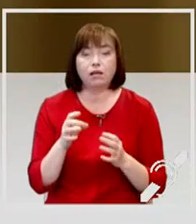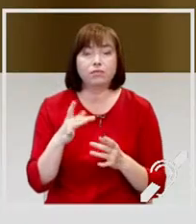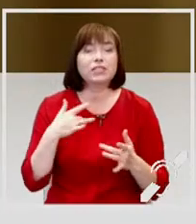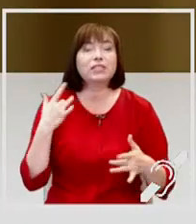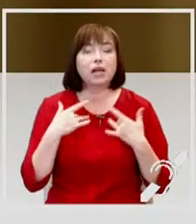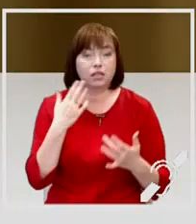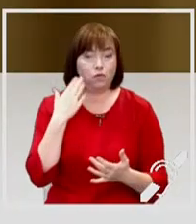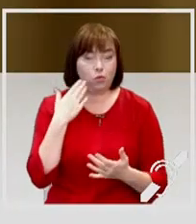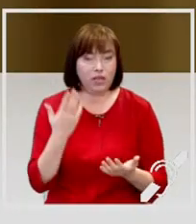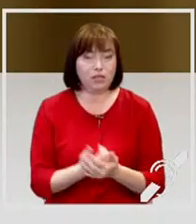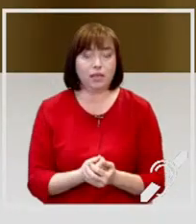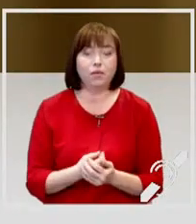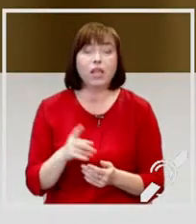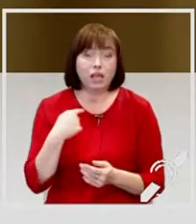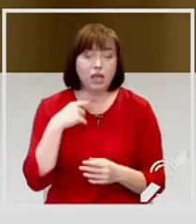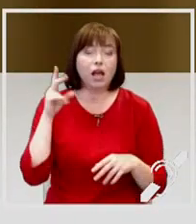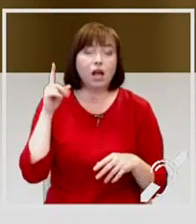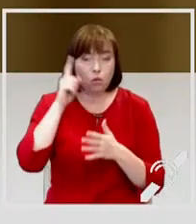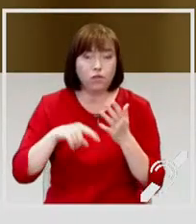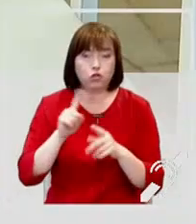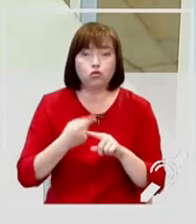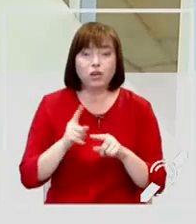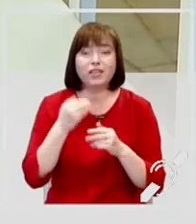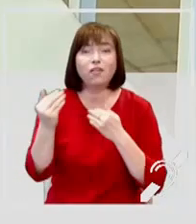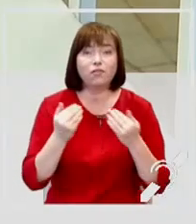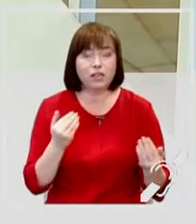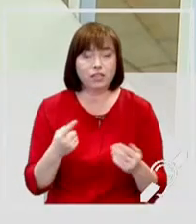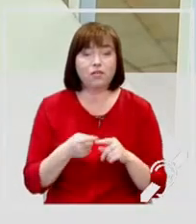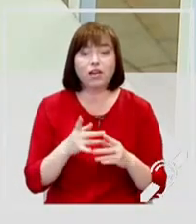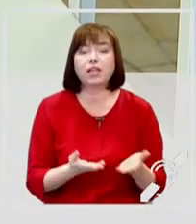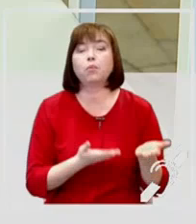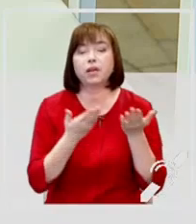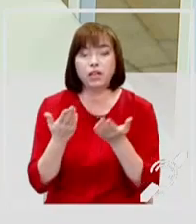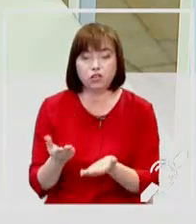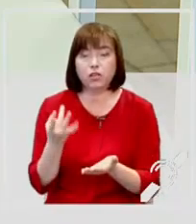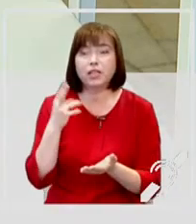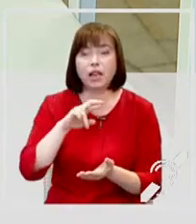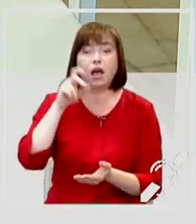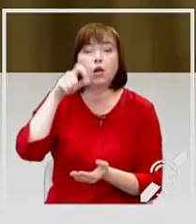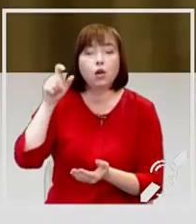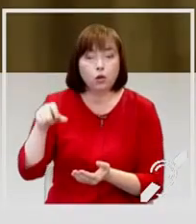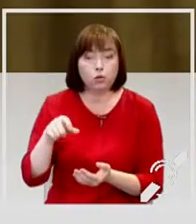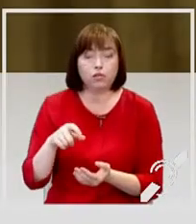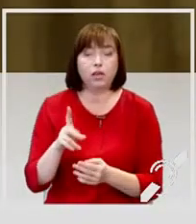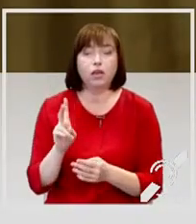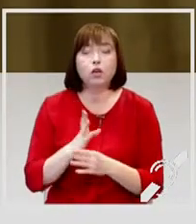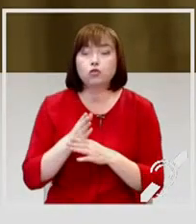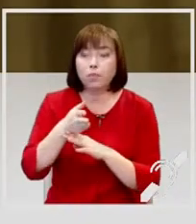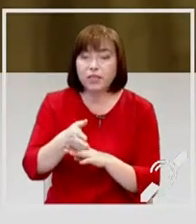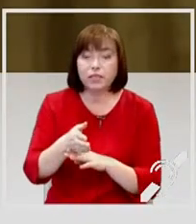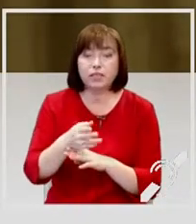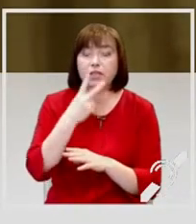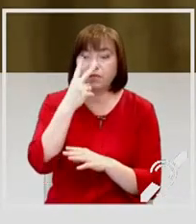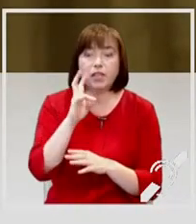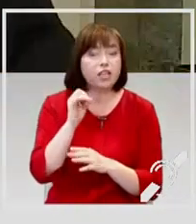Naționale Românești. Dar eu cred că această expoziție este o invitație și pentru spectatori de a vizita atât